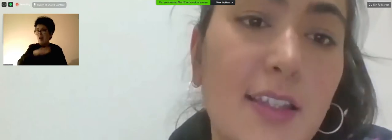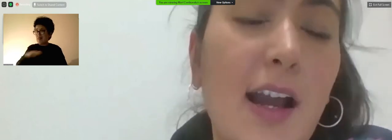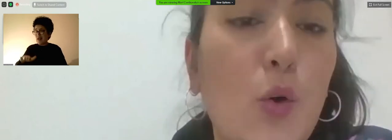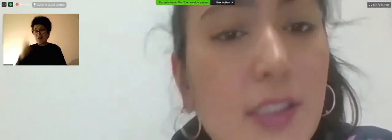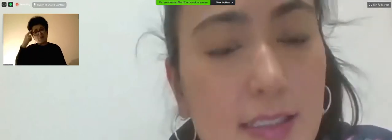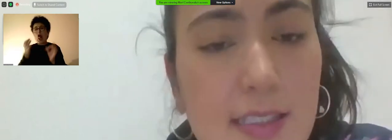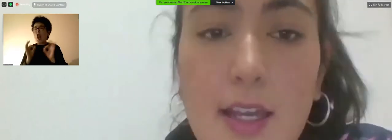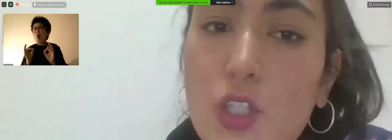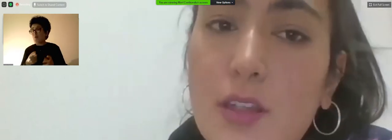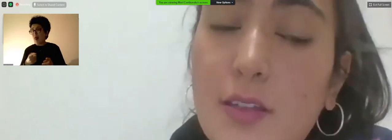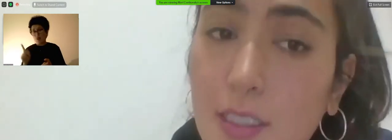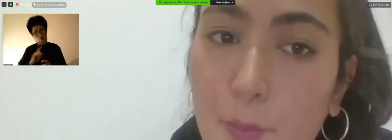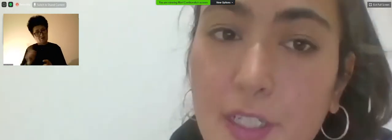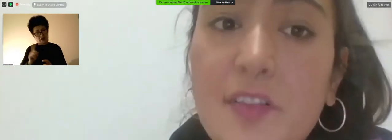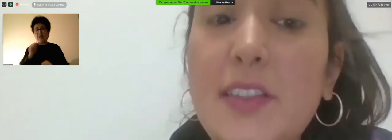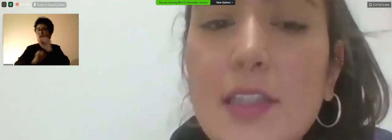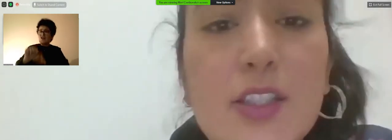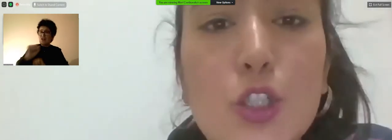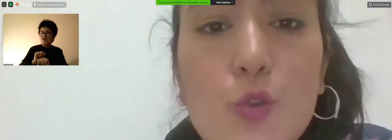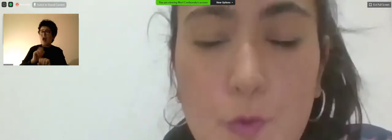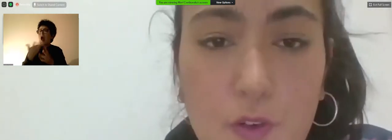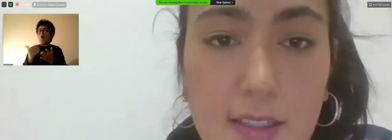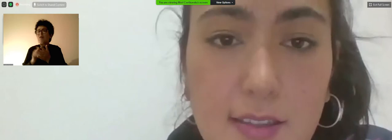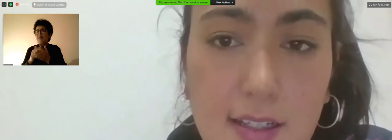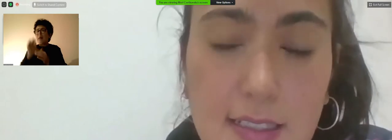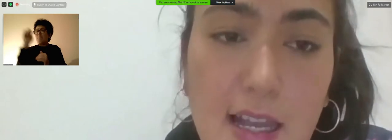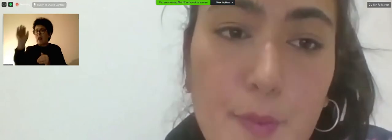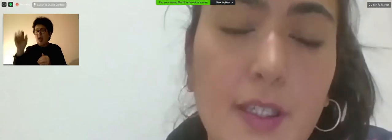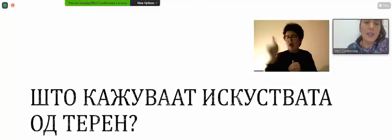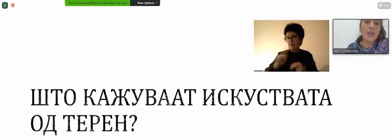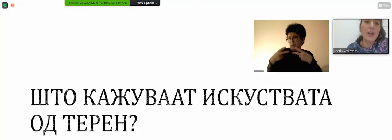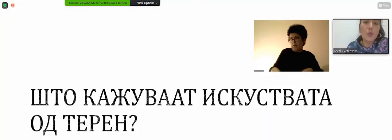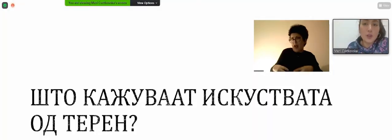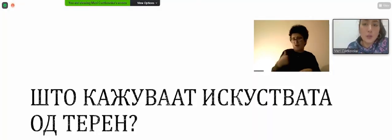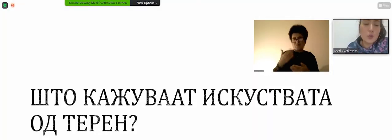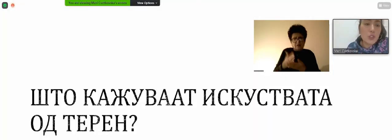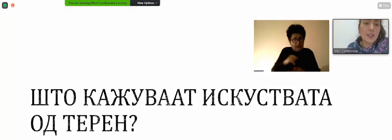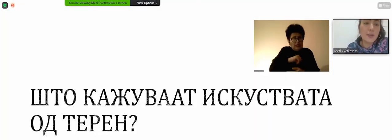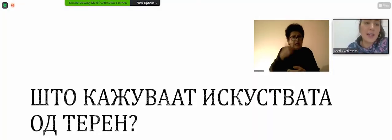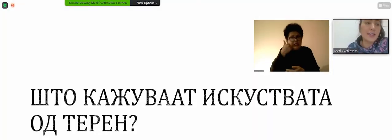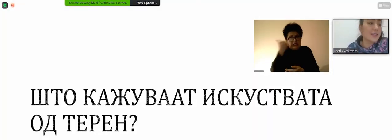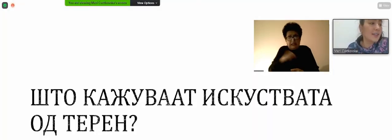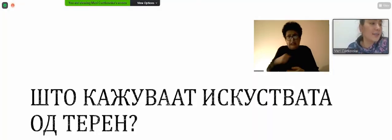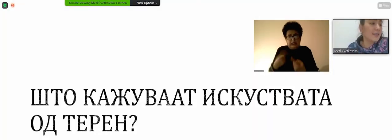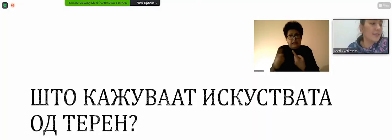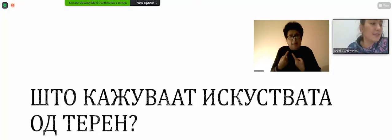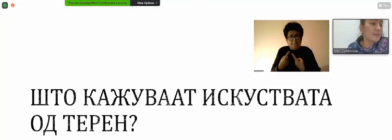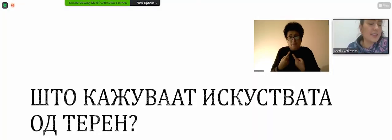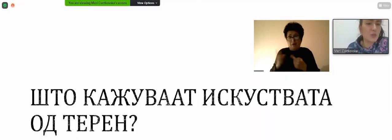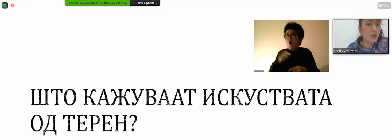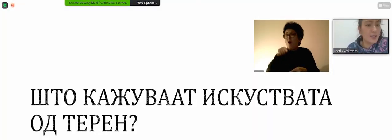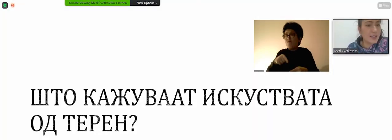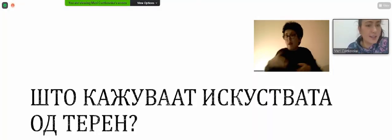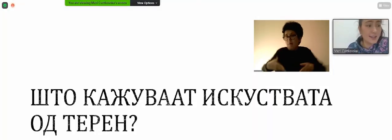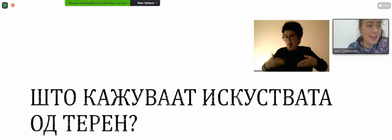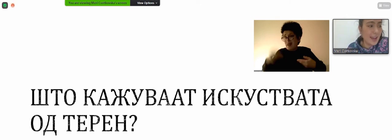алатки како и да се заштитат и да пријават и да не сачувуваат дека се сами. Овие искуства на младите не